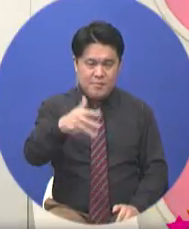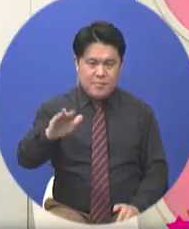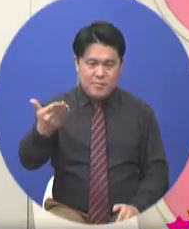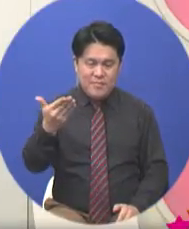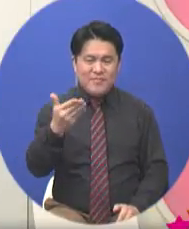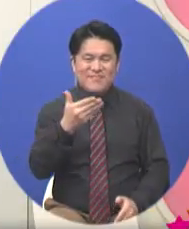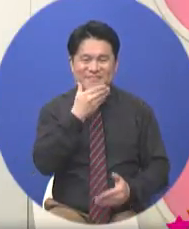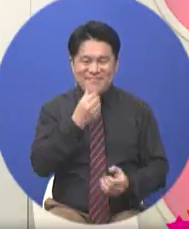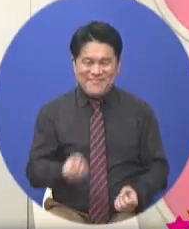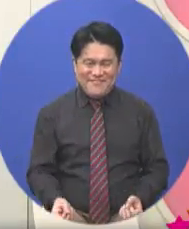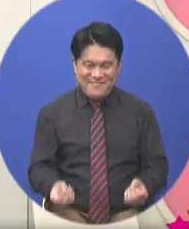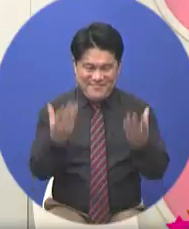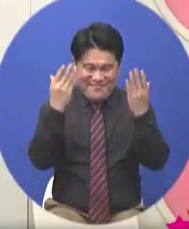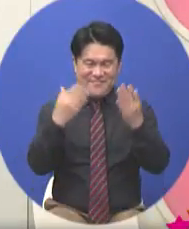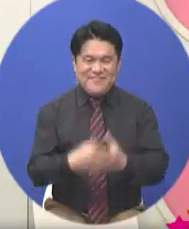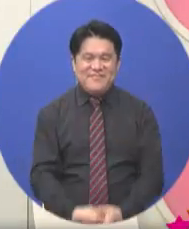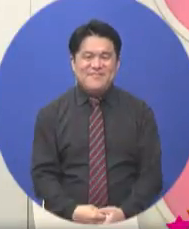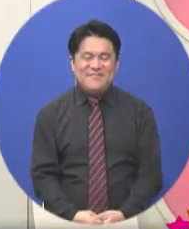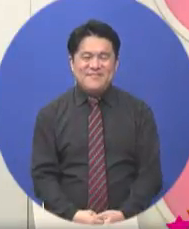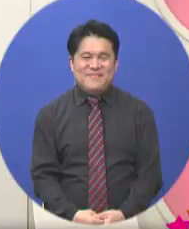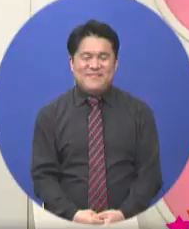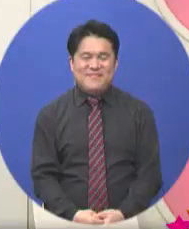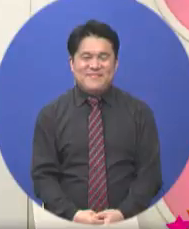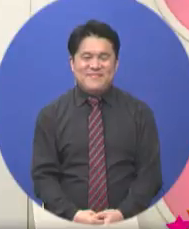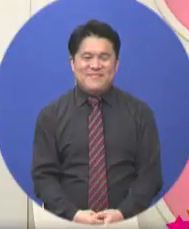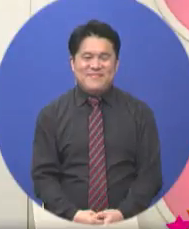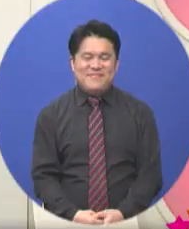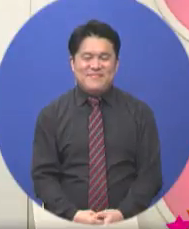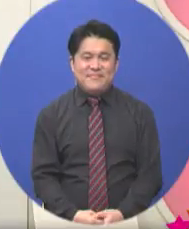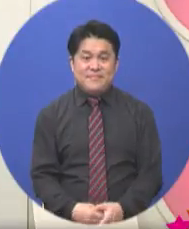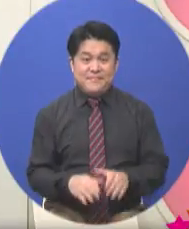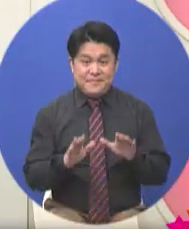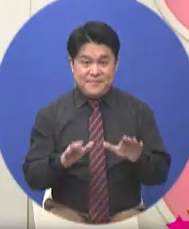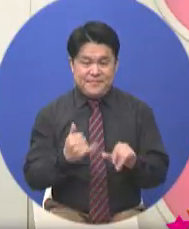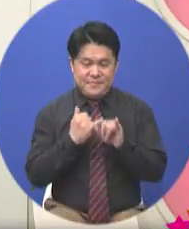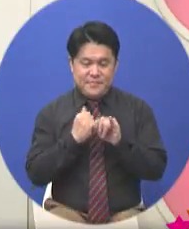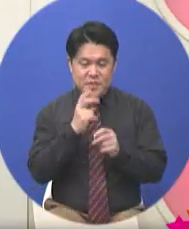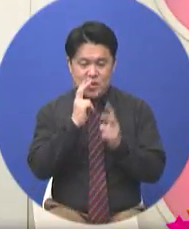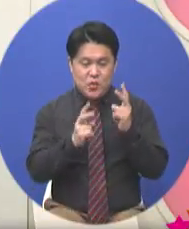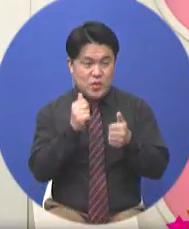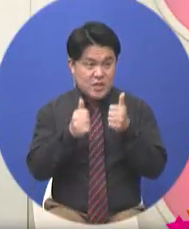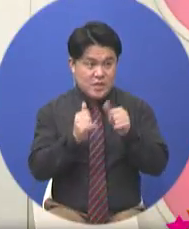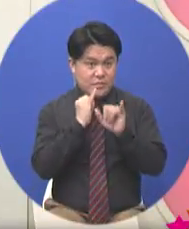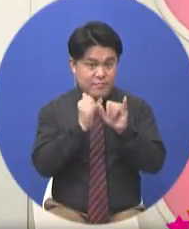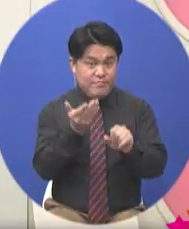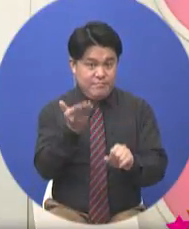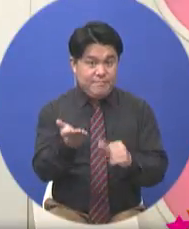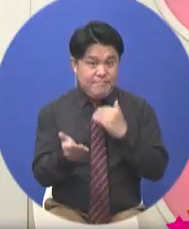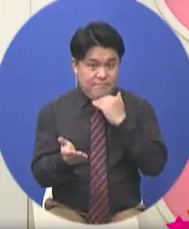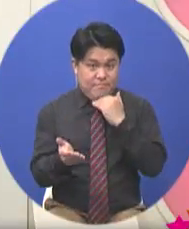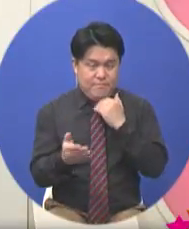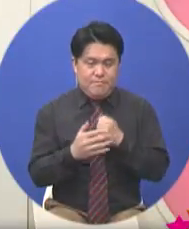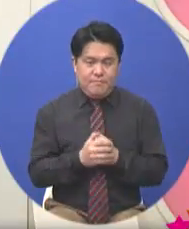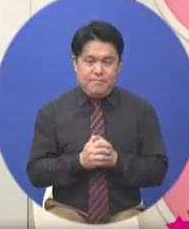032-8900번님 축하드립니다. 네, 축하드리고요. 네. 이제 시상만을 남겨놓고 있는데요.